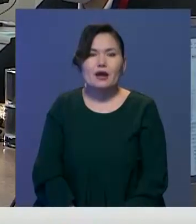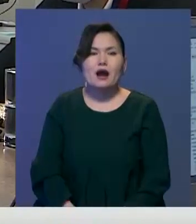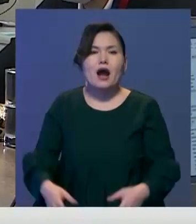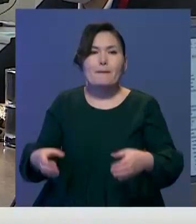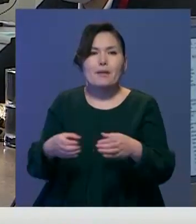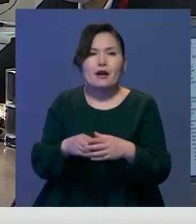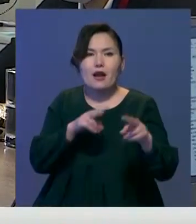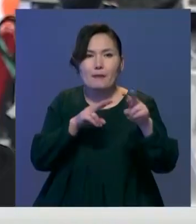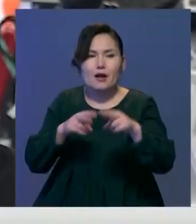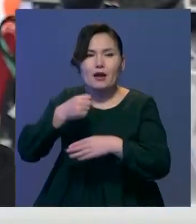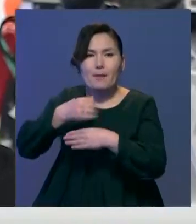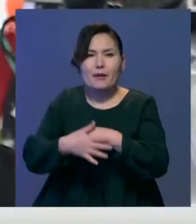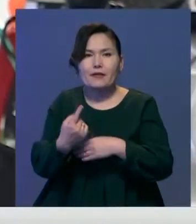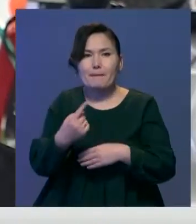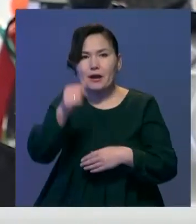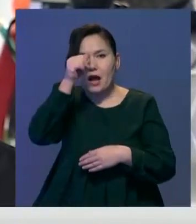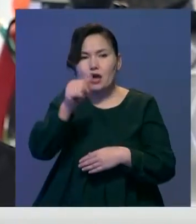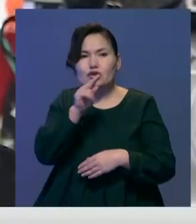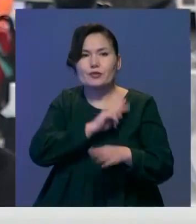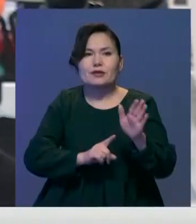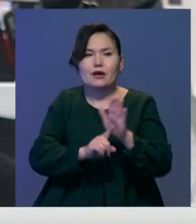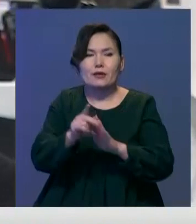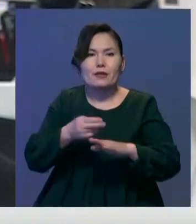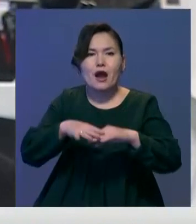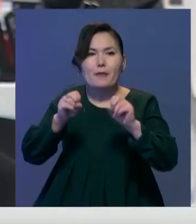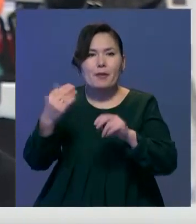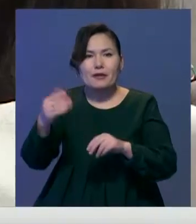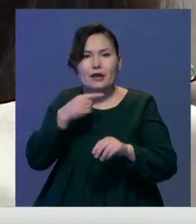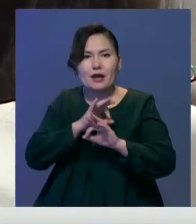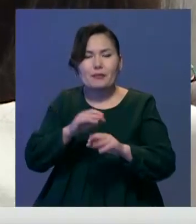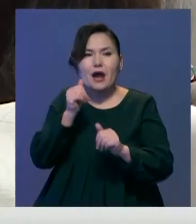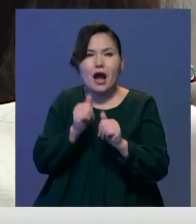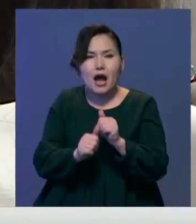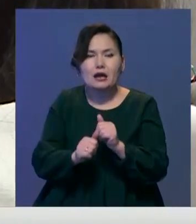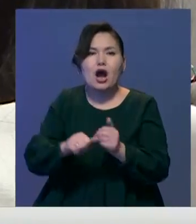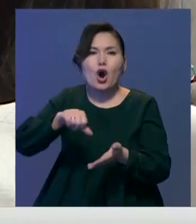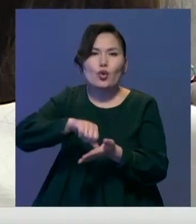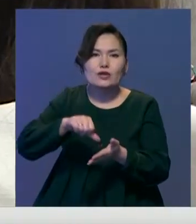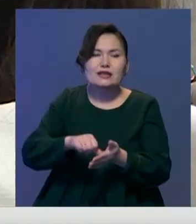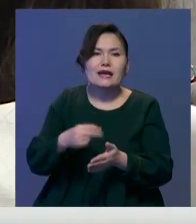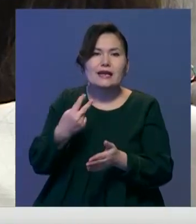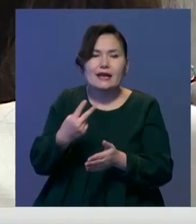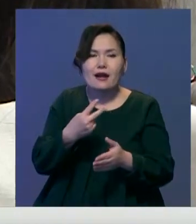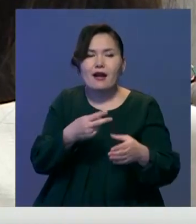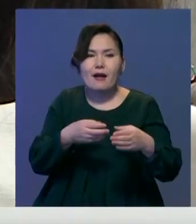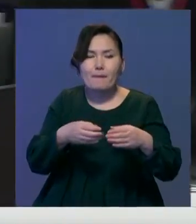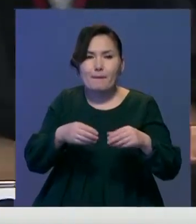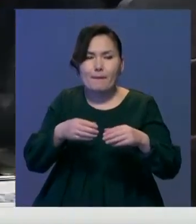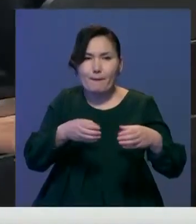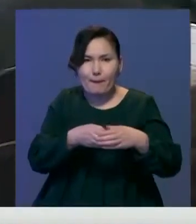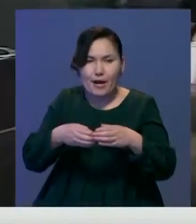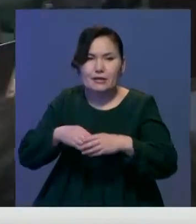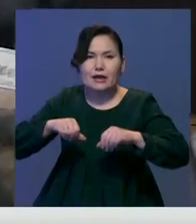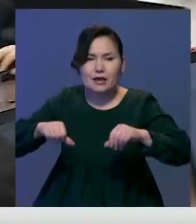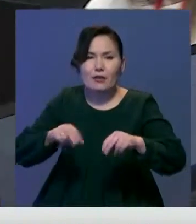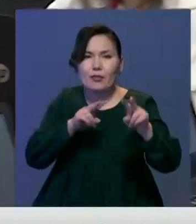Бейпартиялық байқаушылар орталығы бір ай бұрын жұмысына кірісті. Мамандардың сөзінше, әр учаскеде екі партиялық емес байқаушы отырады, шалғай